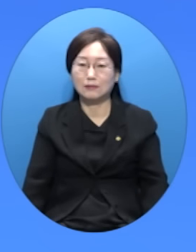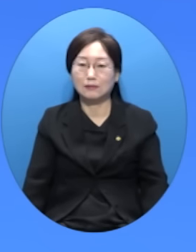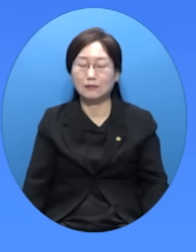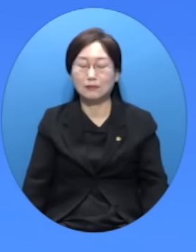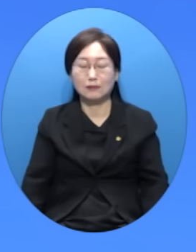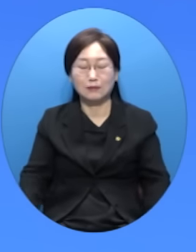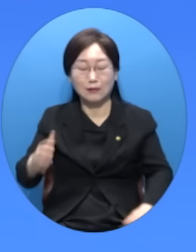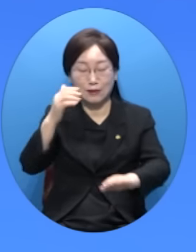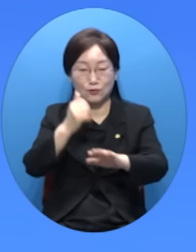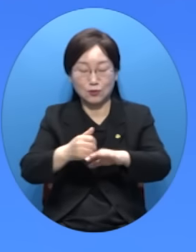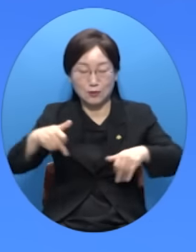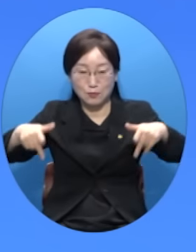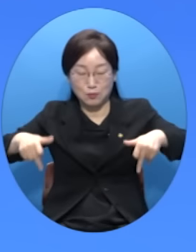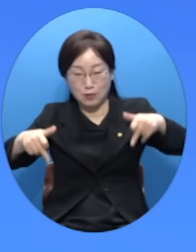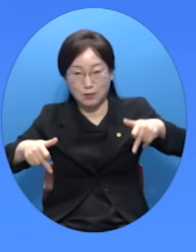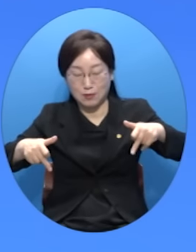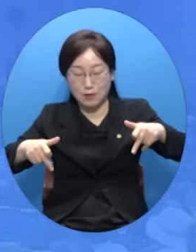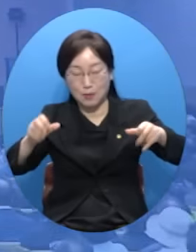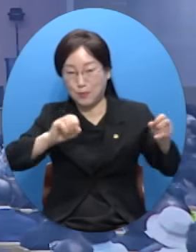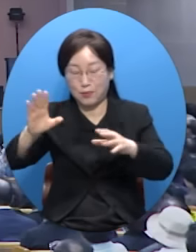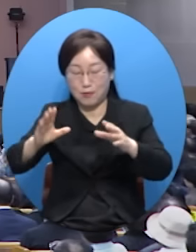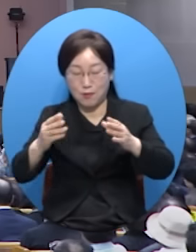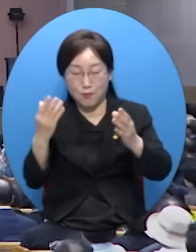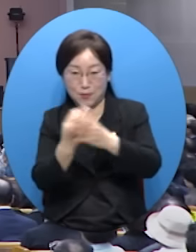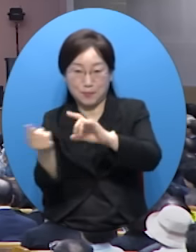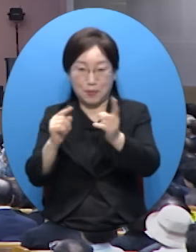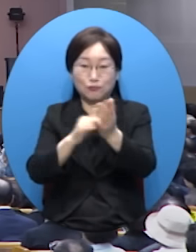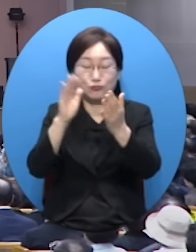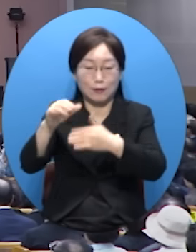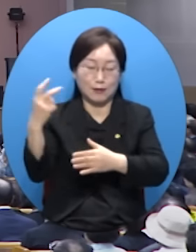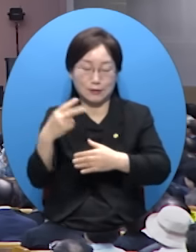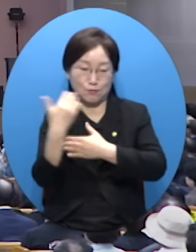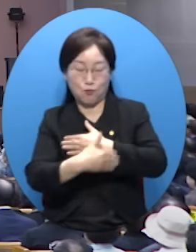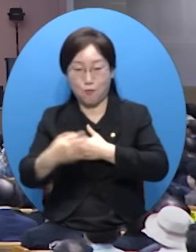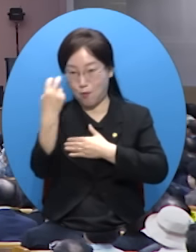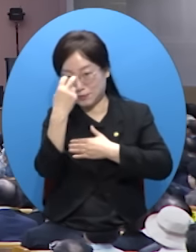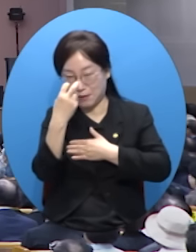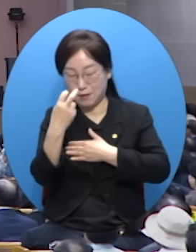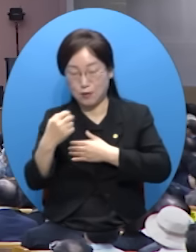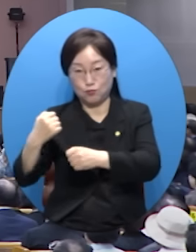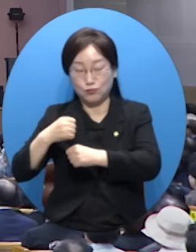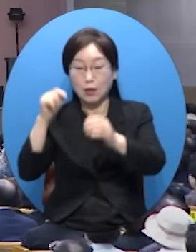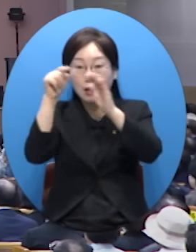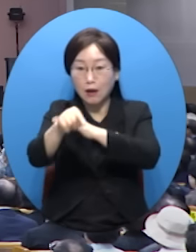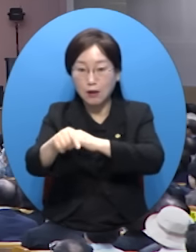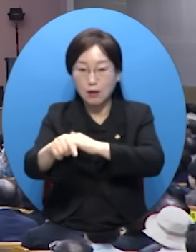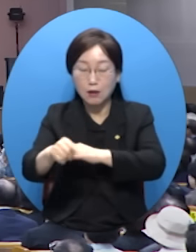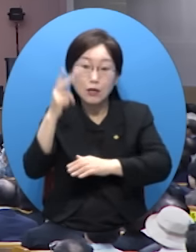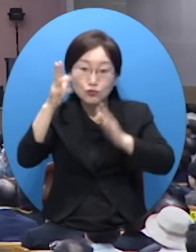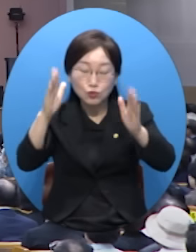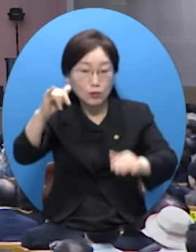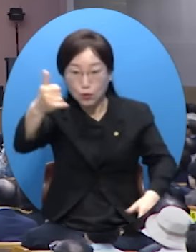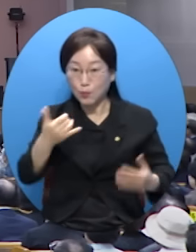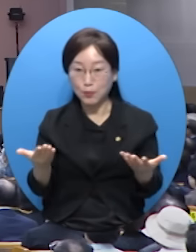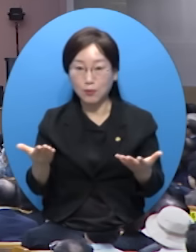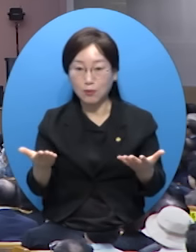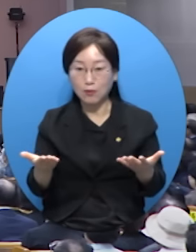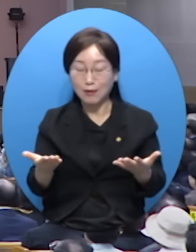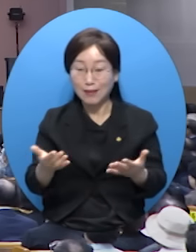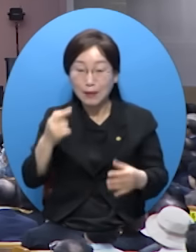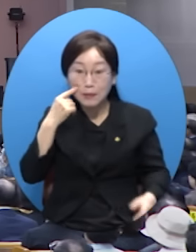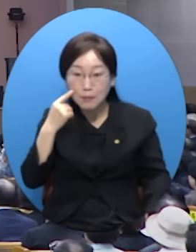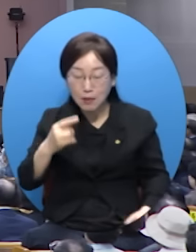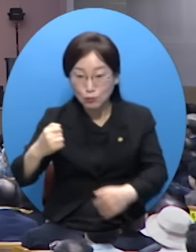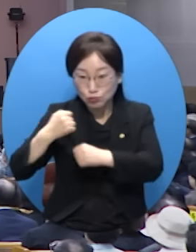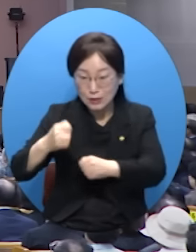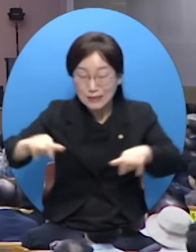남편이 회복된 후에 이제 다시 신체검사 받겠다고 군대 갔는데 일주일 지나도 연락이 없어 알아보니까 그대로 그 자리에서